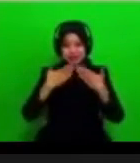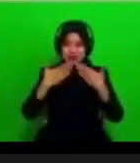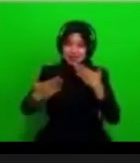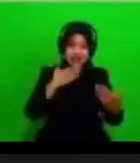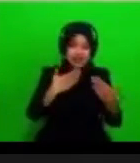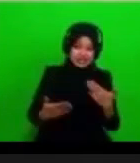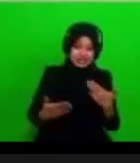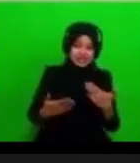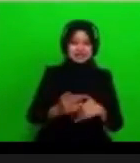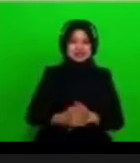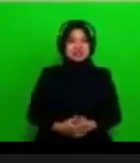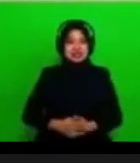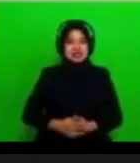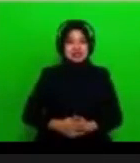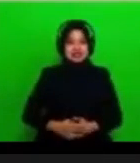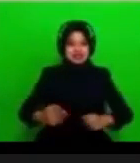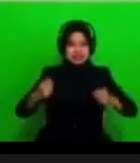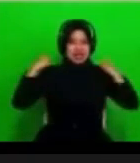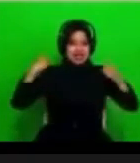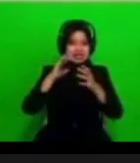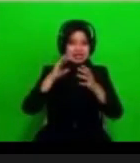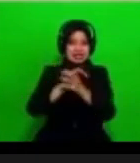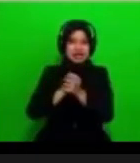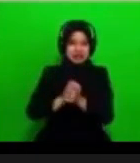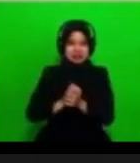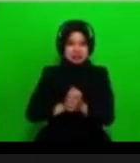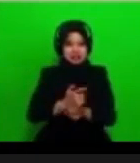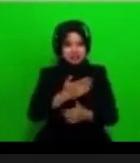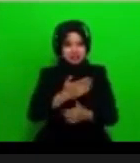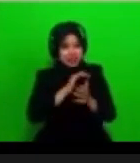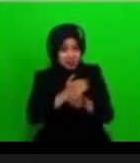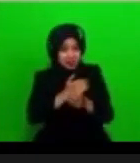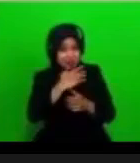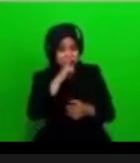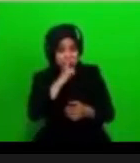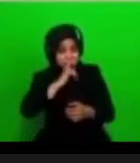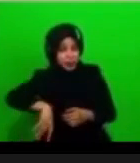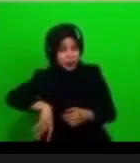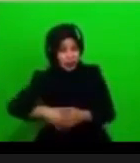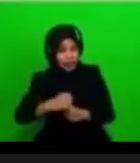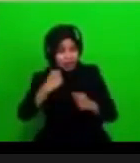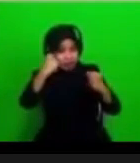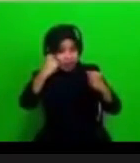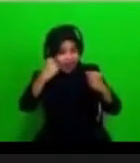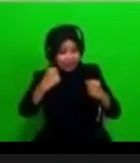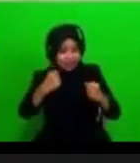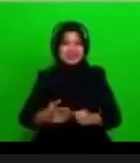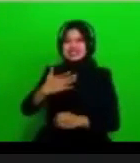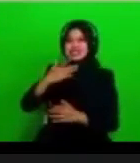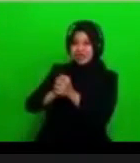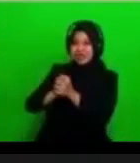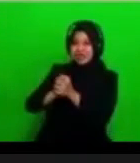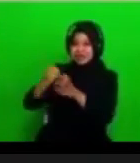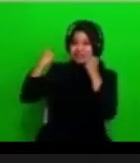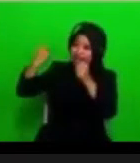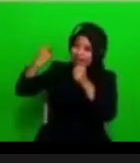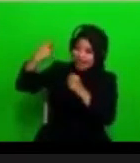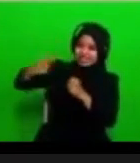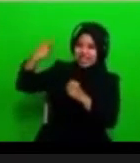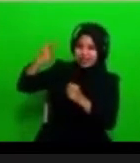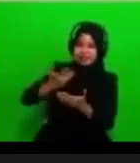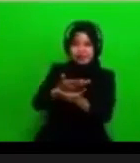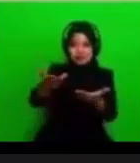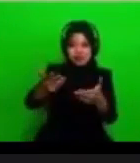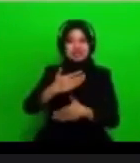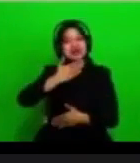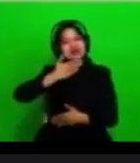Terima kasih. Selamat menyimak juga. Tetap semangat dan sehat selalu. Salam untuk Bapak dan keluarga Ibu. Tetap semangat untuk kita semua. Salam sehat selalu untuk